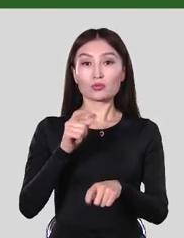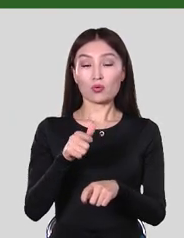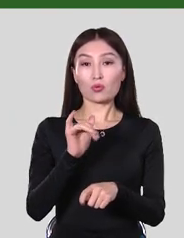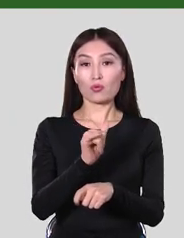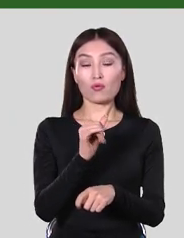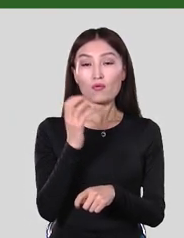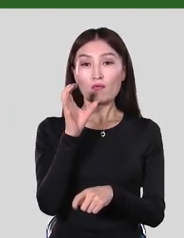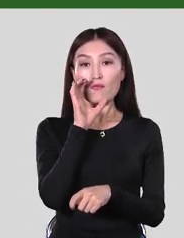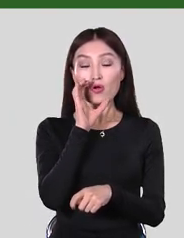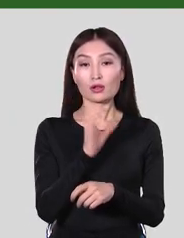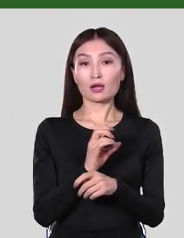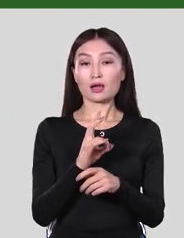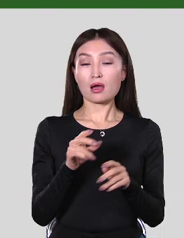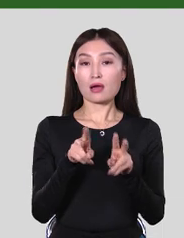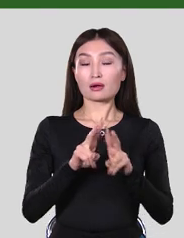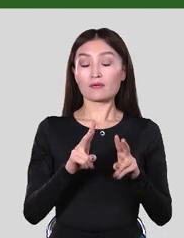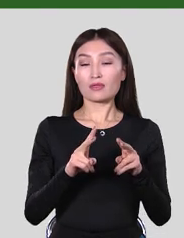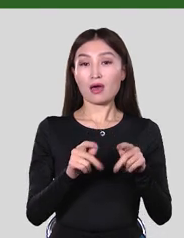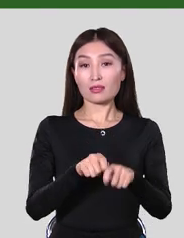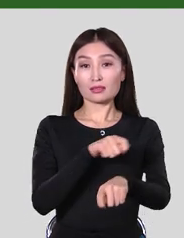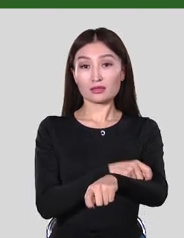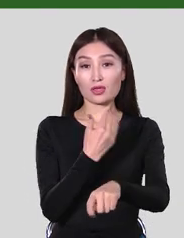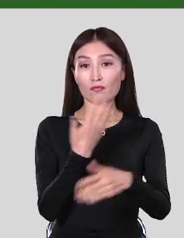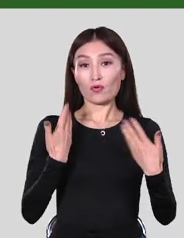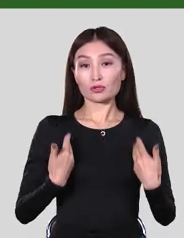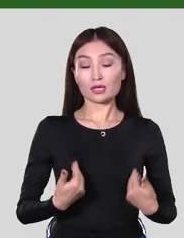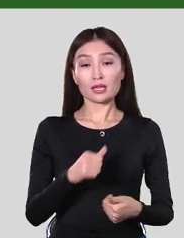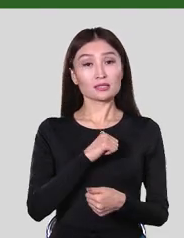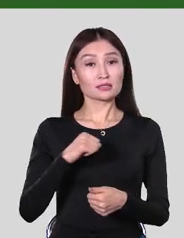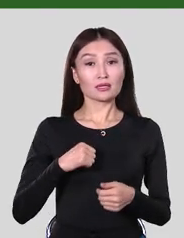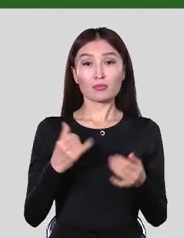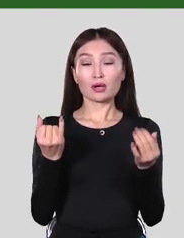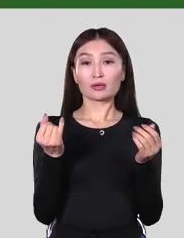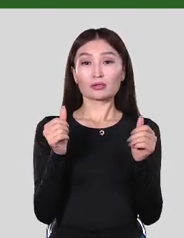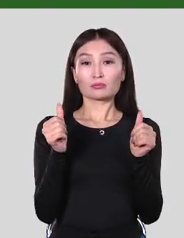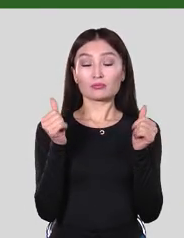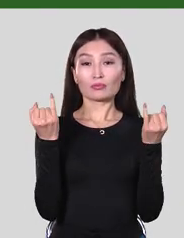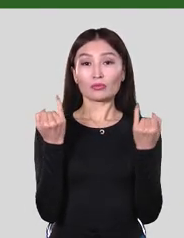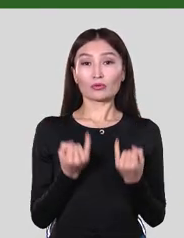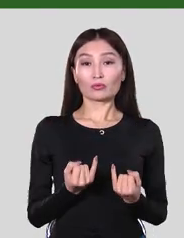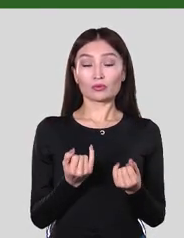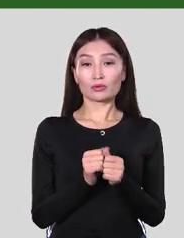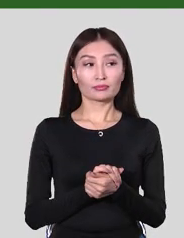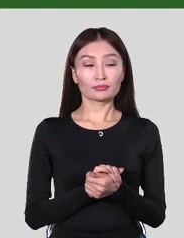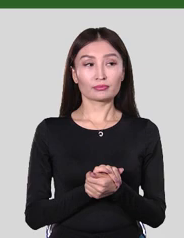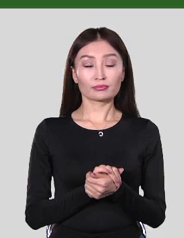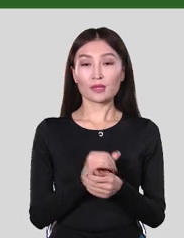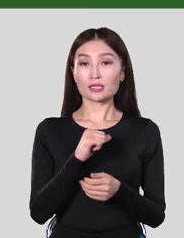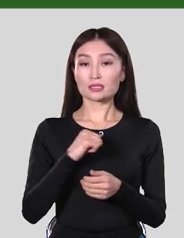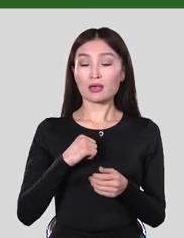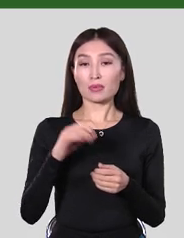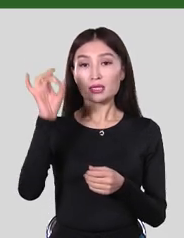гривистого волка равна длине его тела. Это одно из самых стройных длинноногих животных планеты.